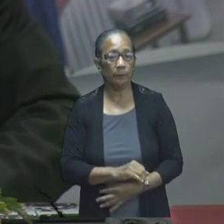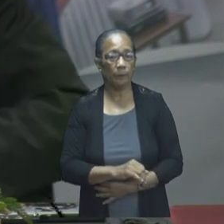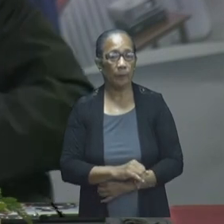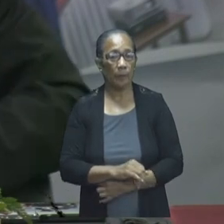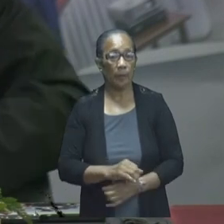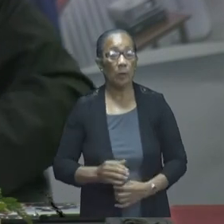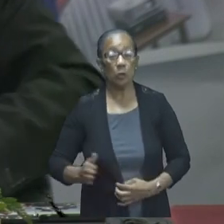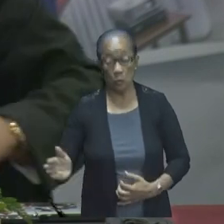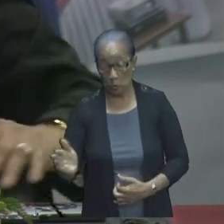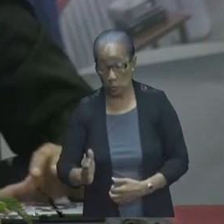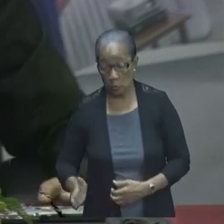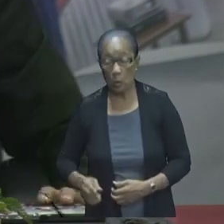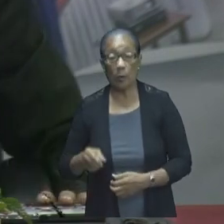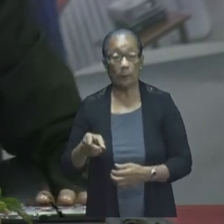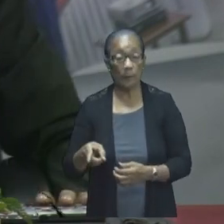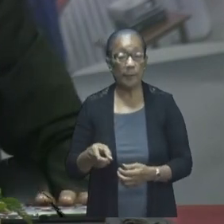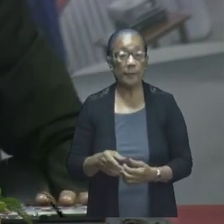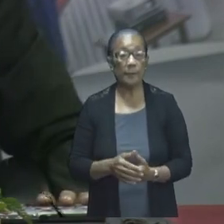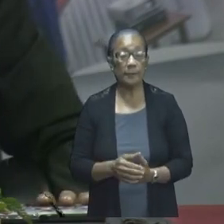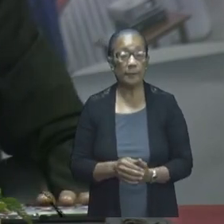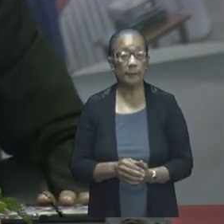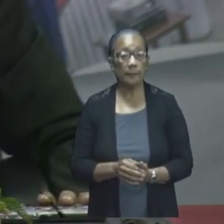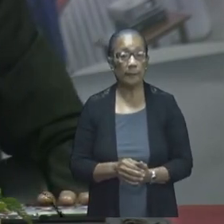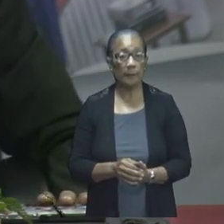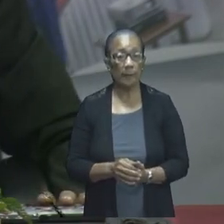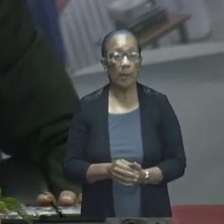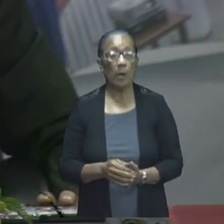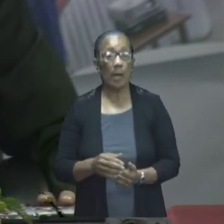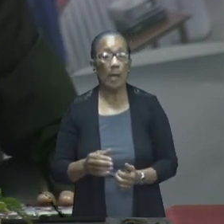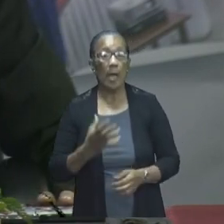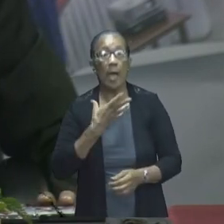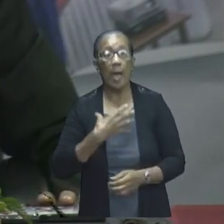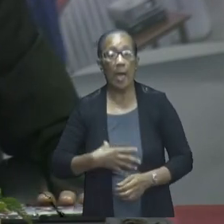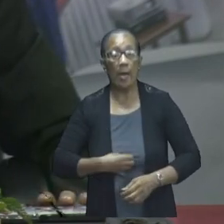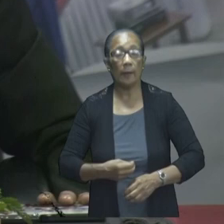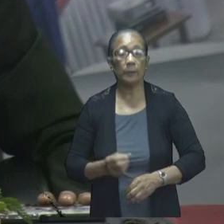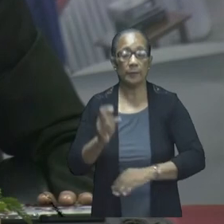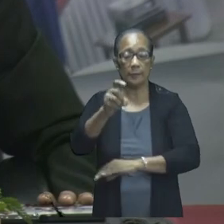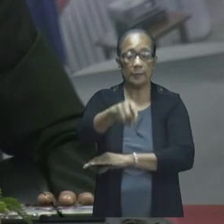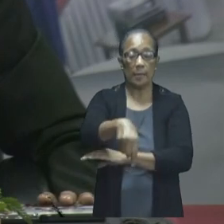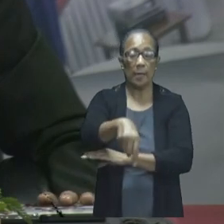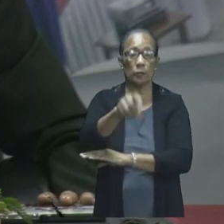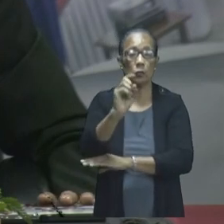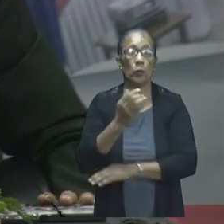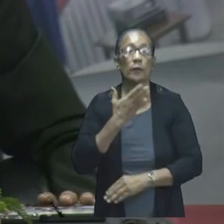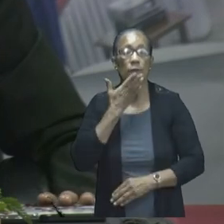showbizz ja wij boeddha en waar we staan soligo vanavond twee